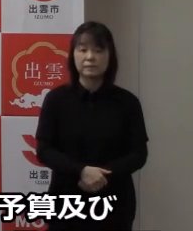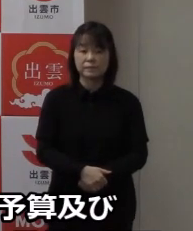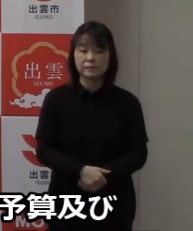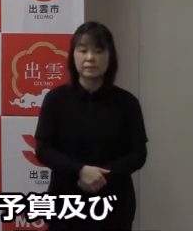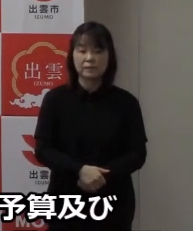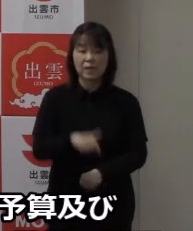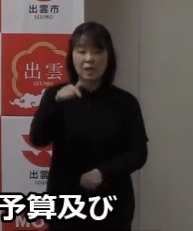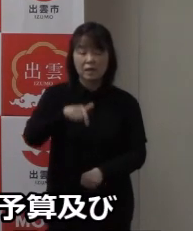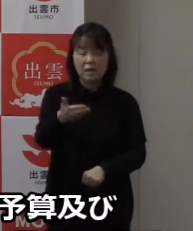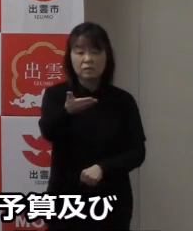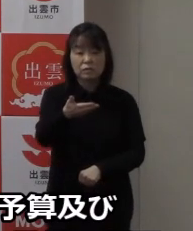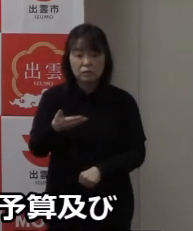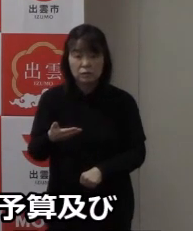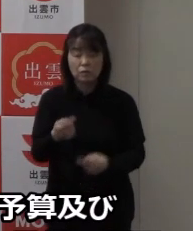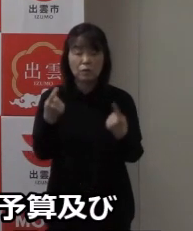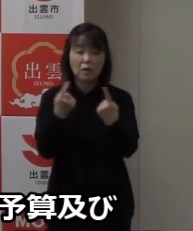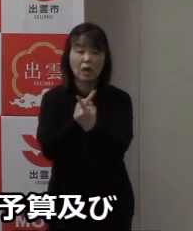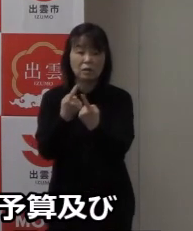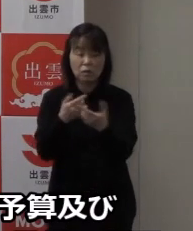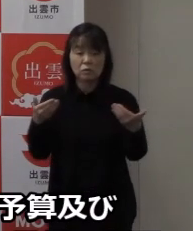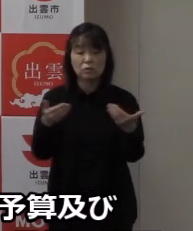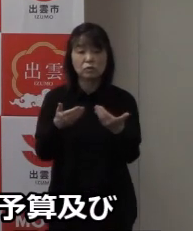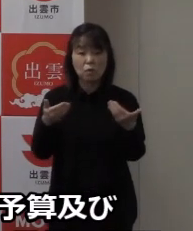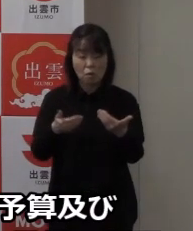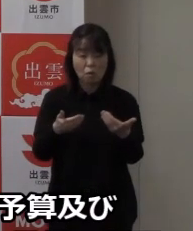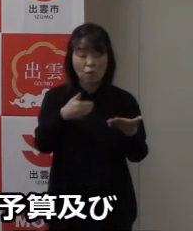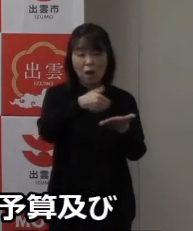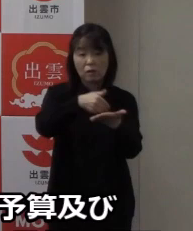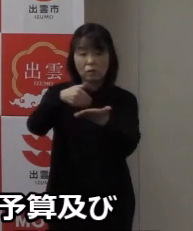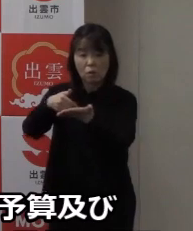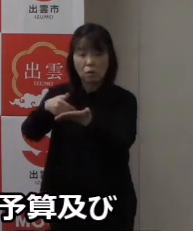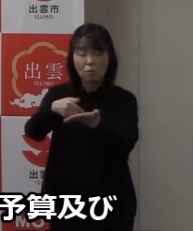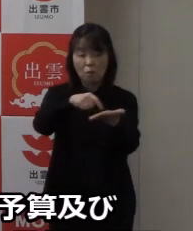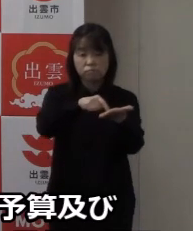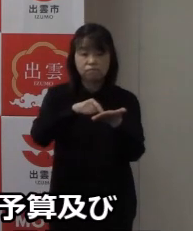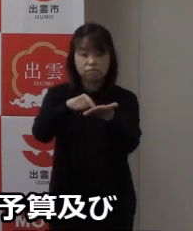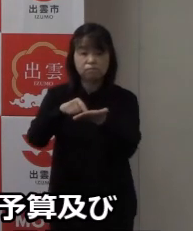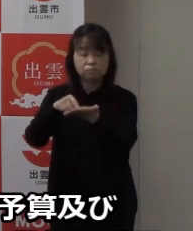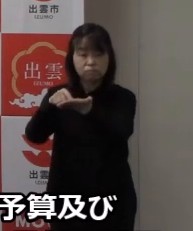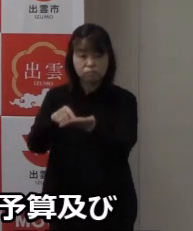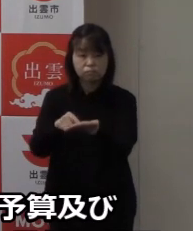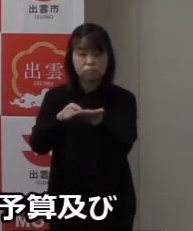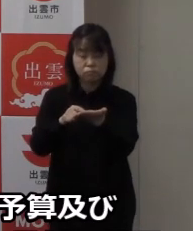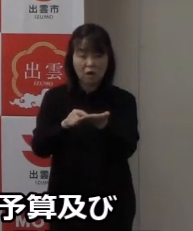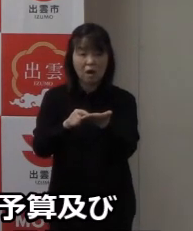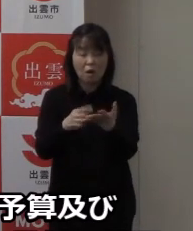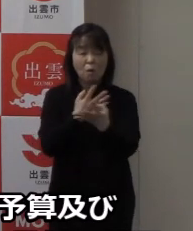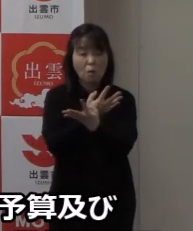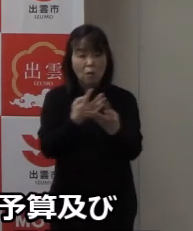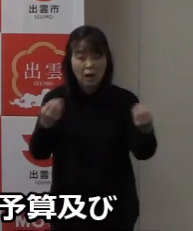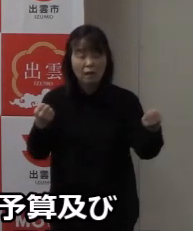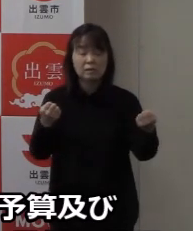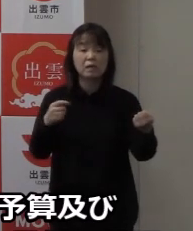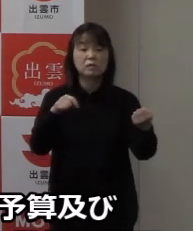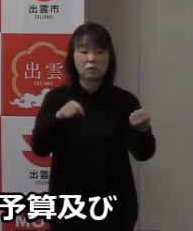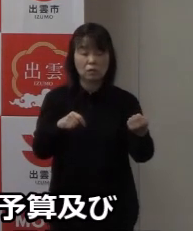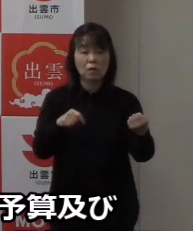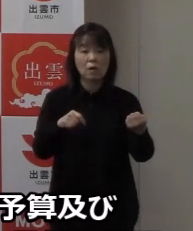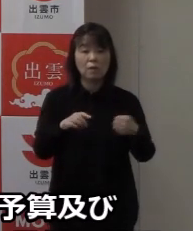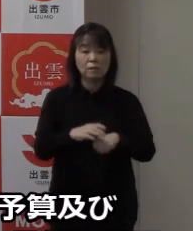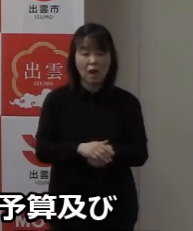下水路改良事業につきましては要望箇所が多かったということもありまして、従来の予算